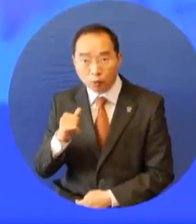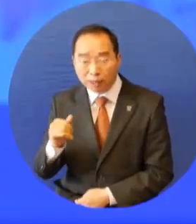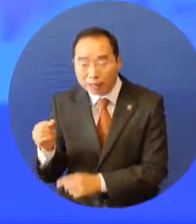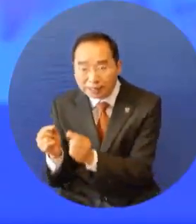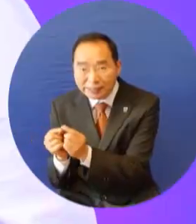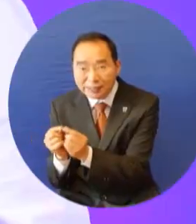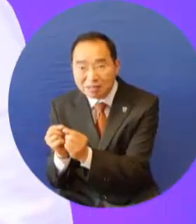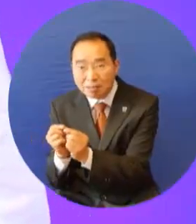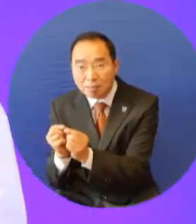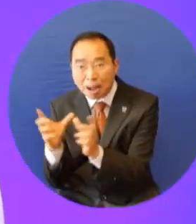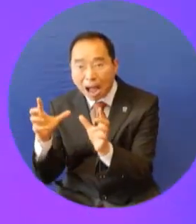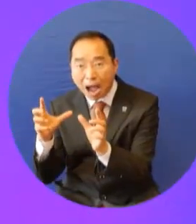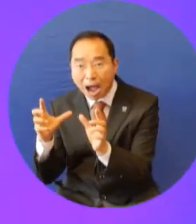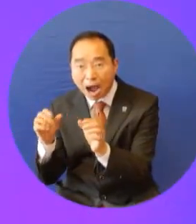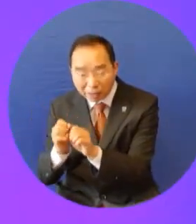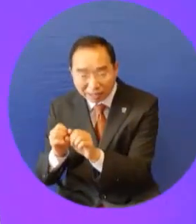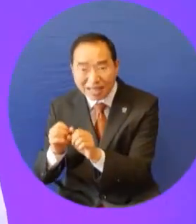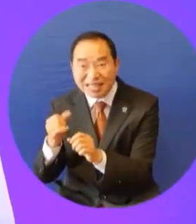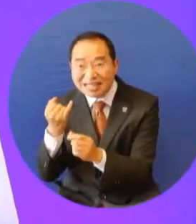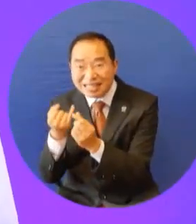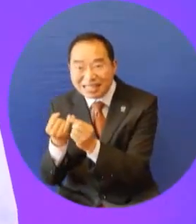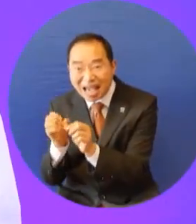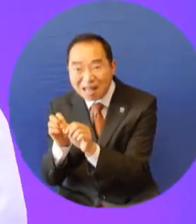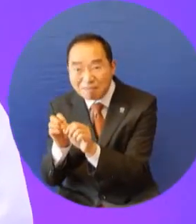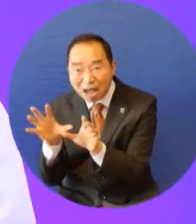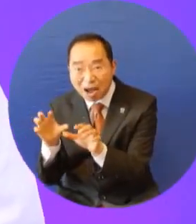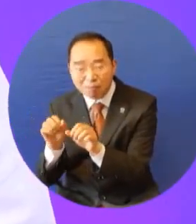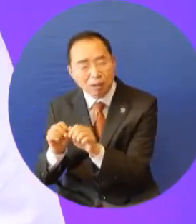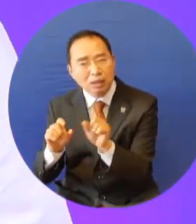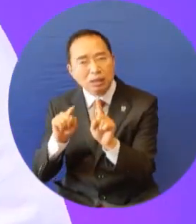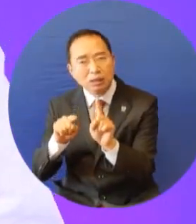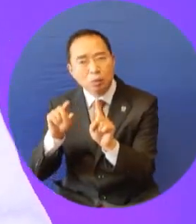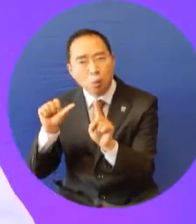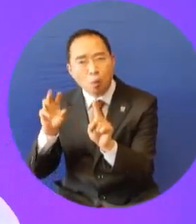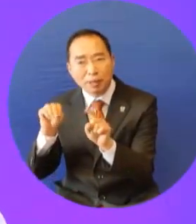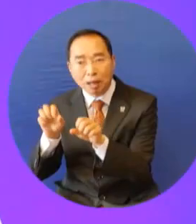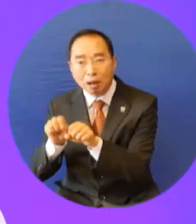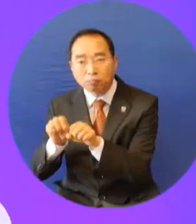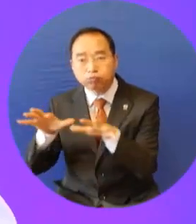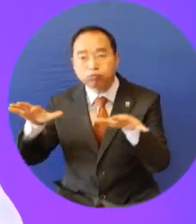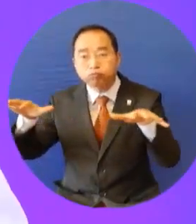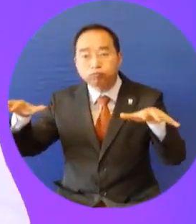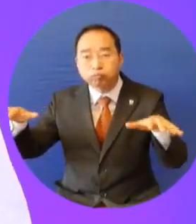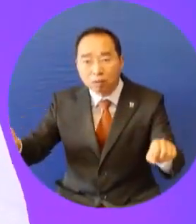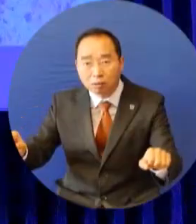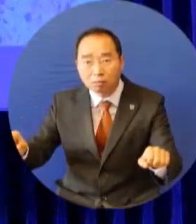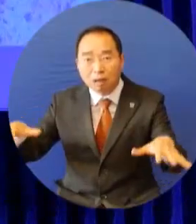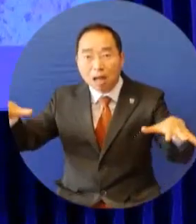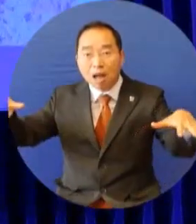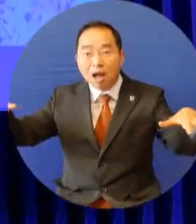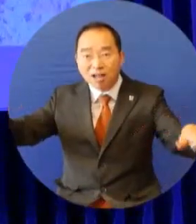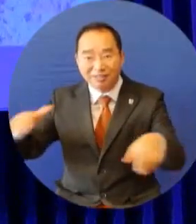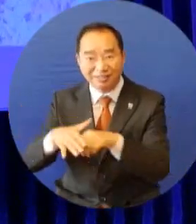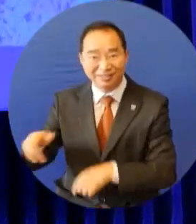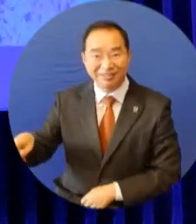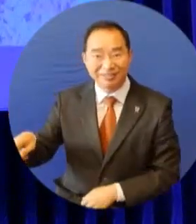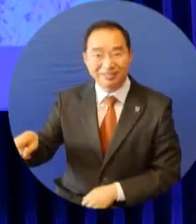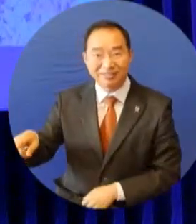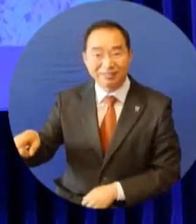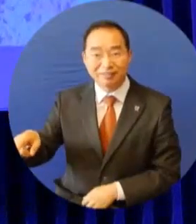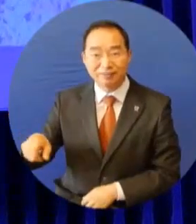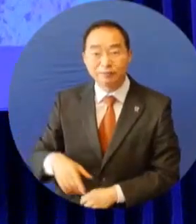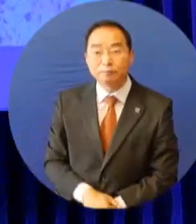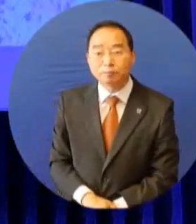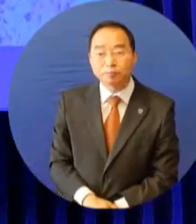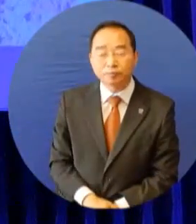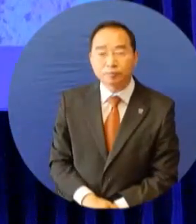번져. 이게 씨가 탁 터지잖아요. 1.5m까지 날아가. 작은 씨앗이 터져서 이렇게 방사가